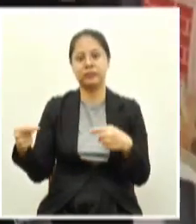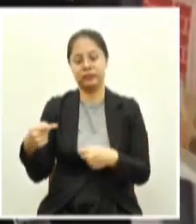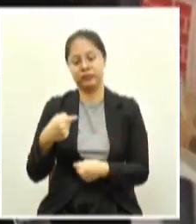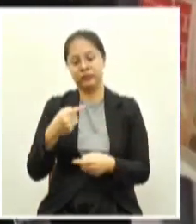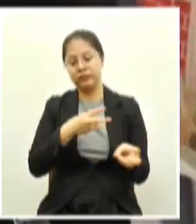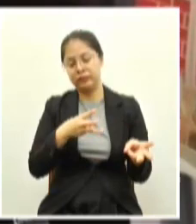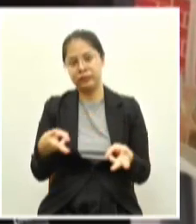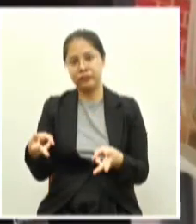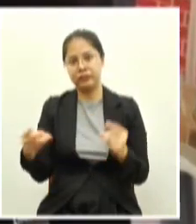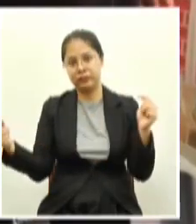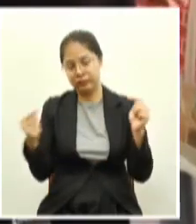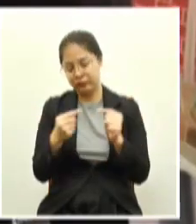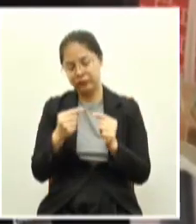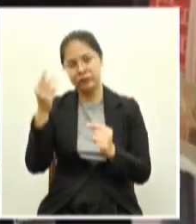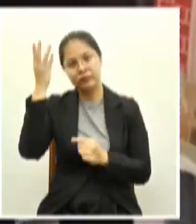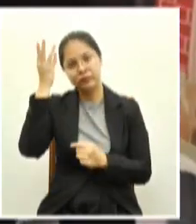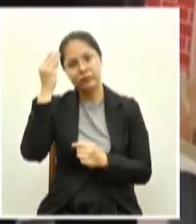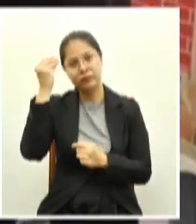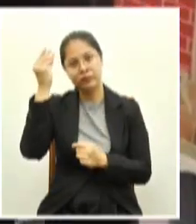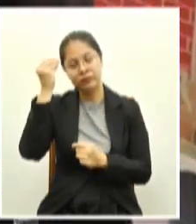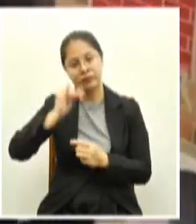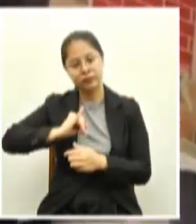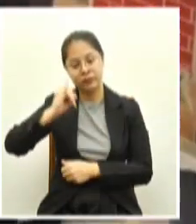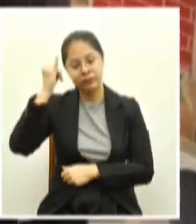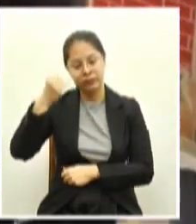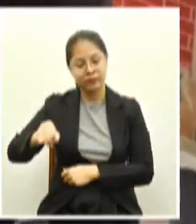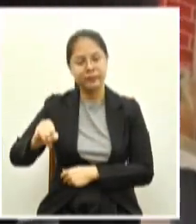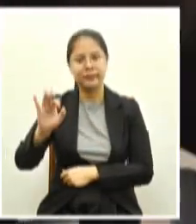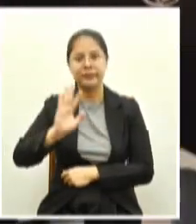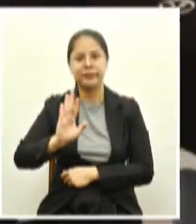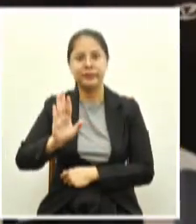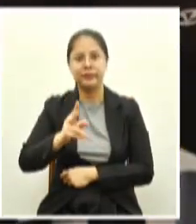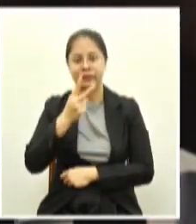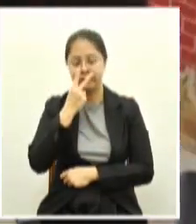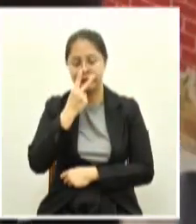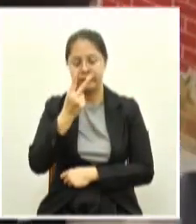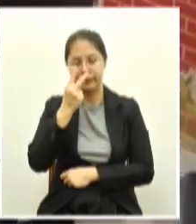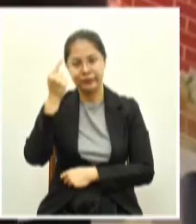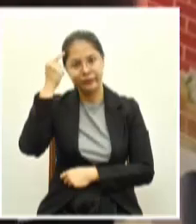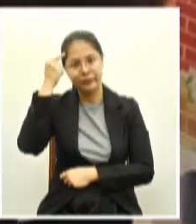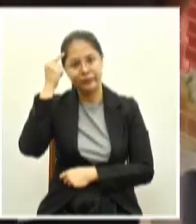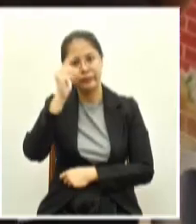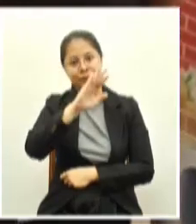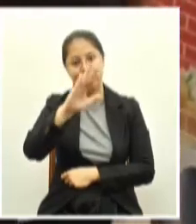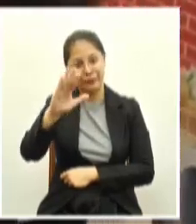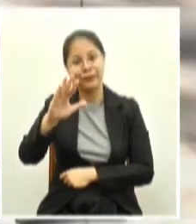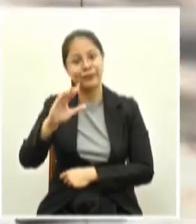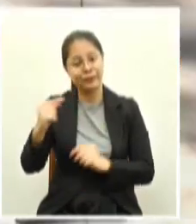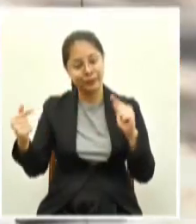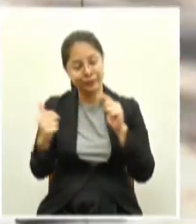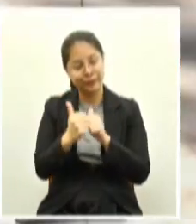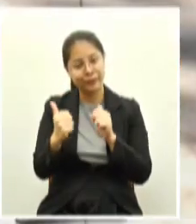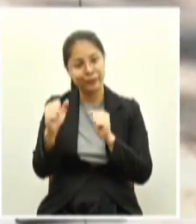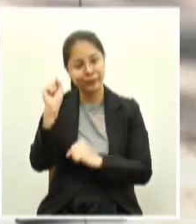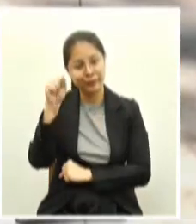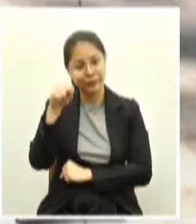ไม่ใช่แค่วิธีการคำนวณทางคณิตศาสตร์ว่าถูกหรือผิดแต่มันเป็นการวิธีที่คุณคิดเนี่ยมันสมเหตุสมผลไม่ผ